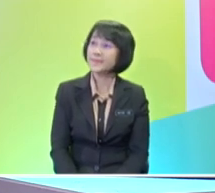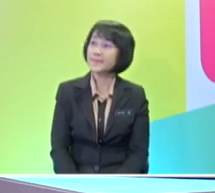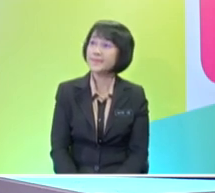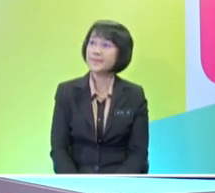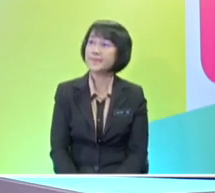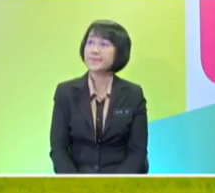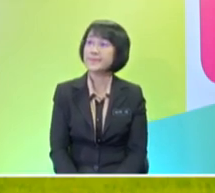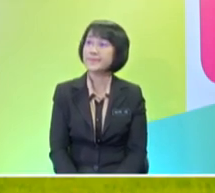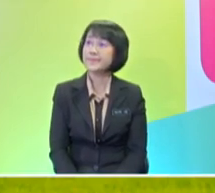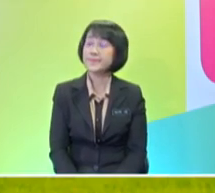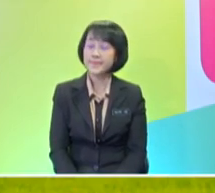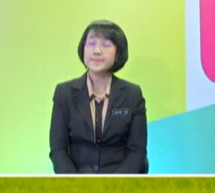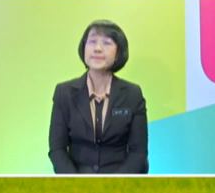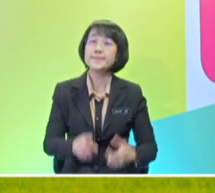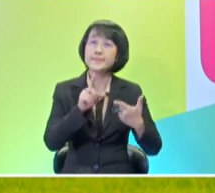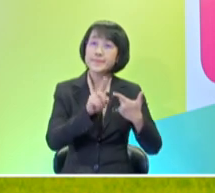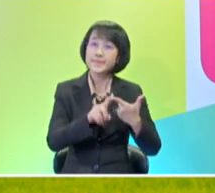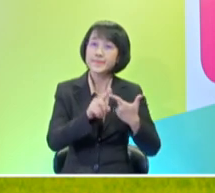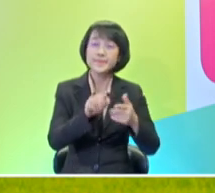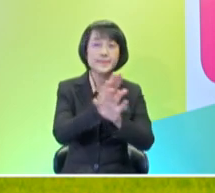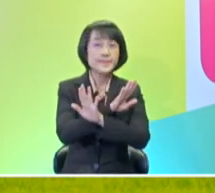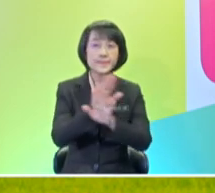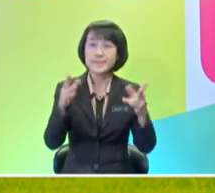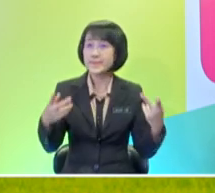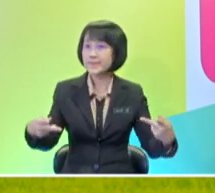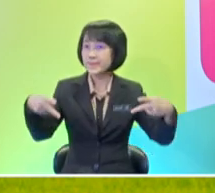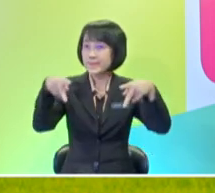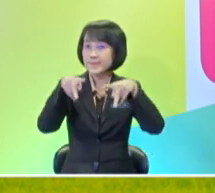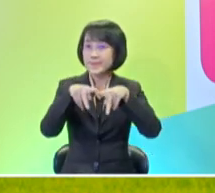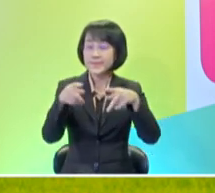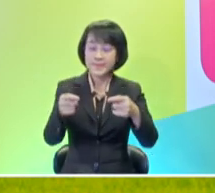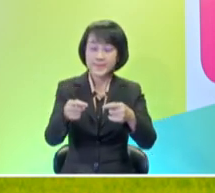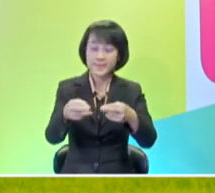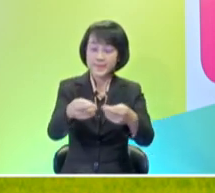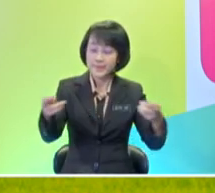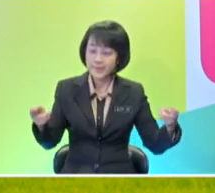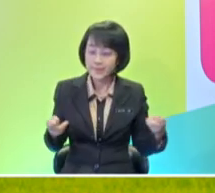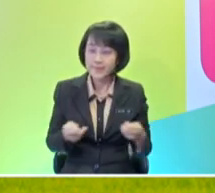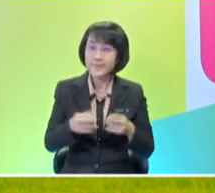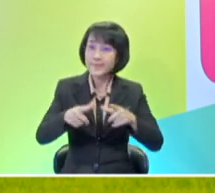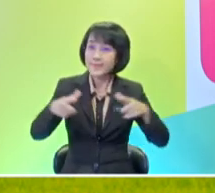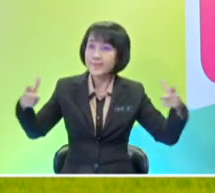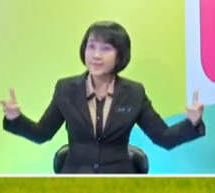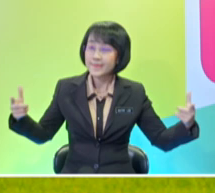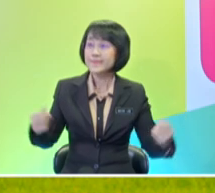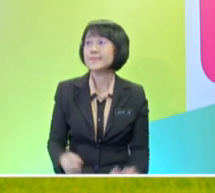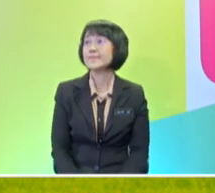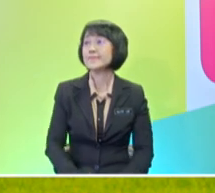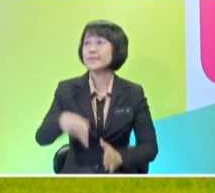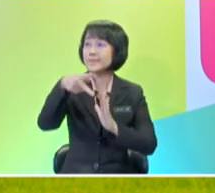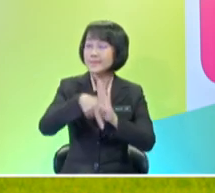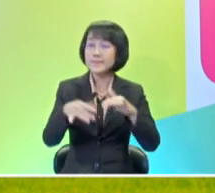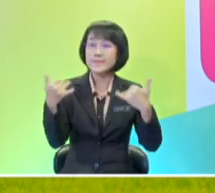kita pergi kepada yang kedua yaitu tidak memerlukan ruangnya luas dan sebab itulah permainan tradisional